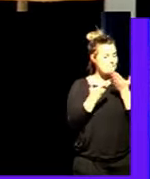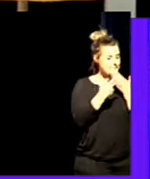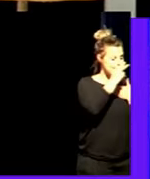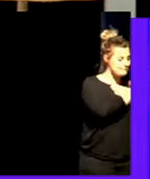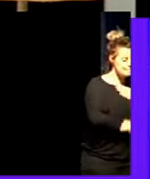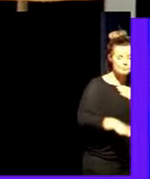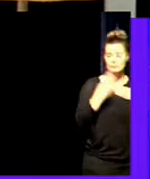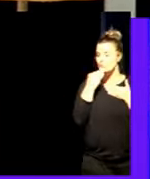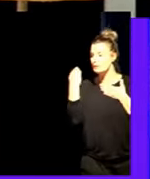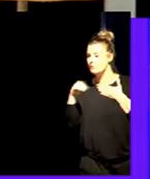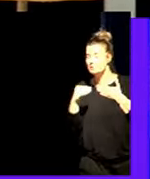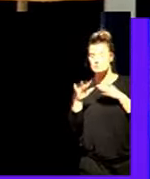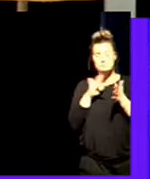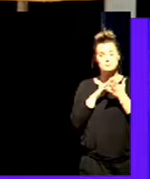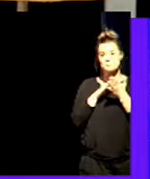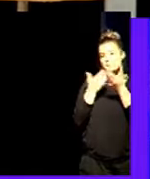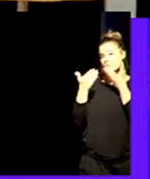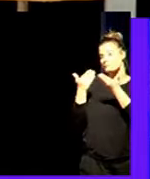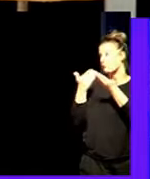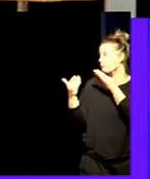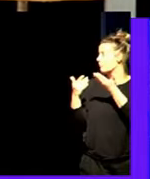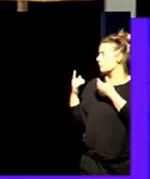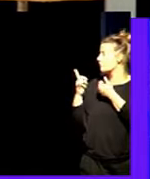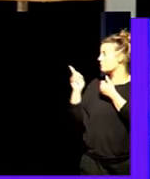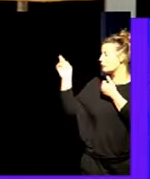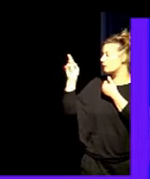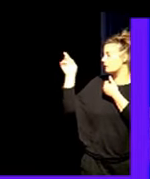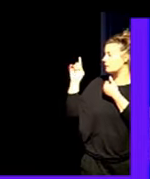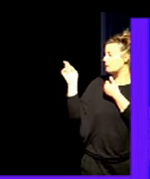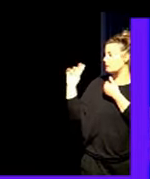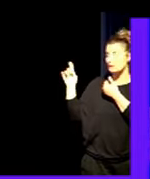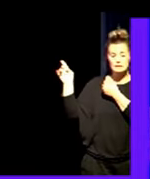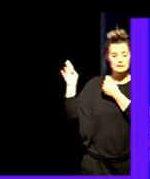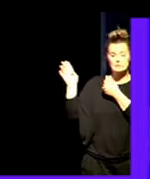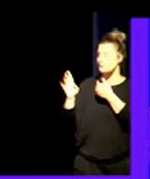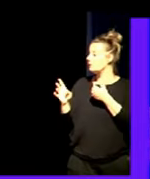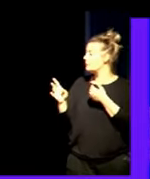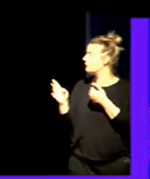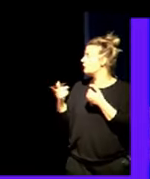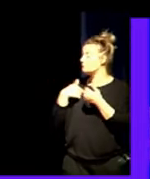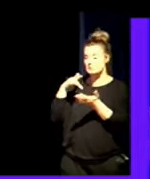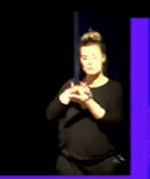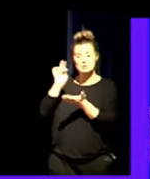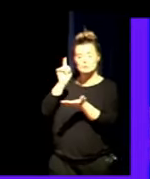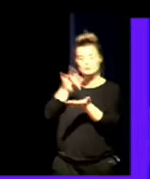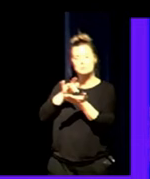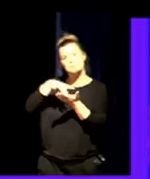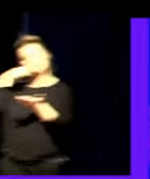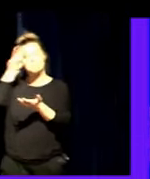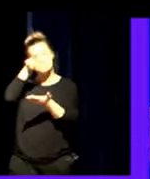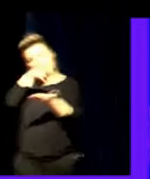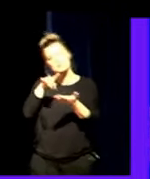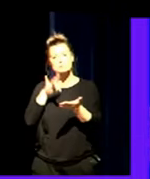txikierregaz hitz egiten. Claro, nik hau egin nahi, hau, benetan ez dut ez ebez egin, oza, esan zan, behiratzea, ez da, nengoen prestatzen